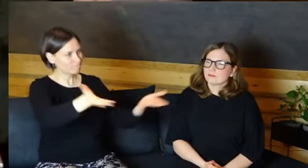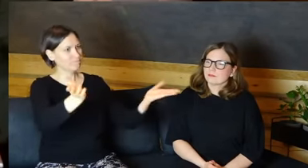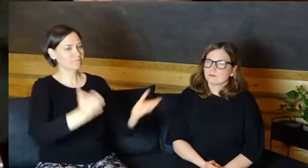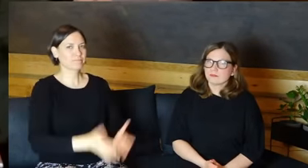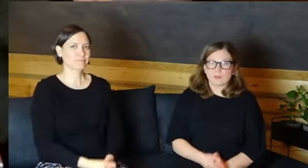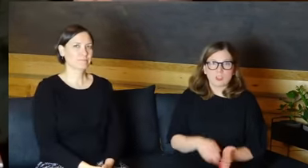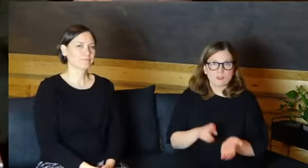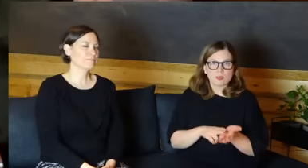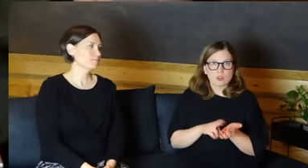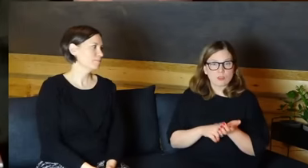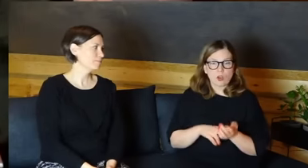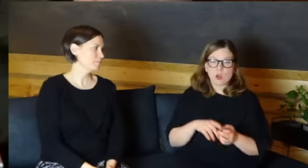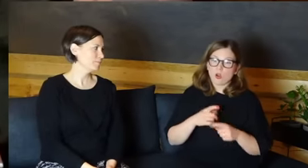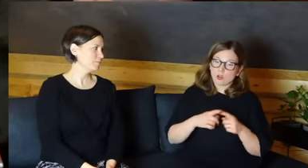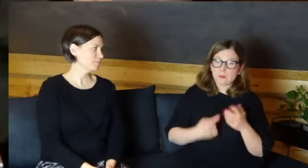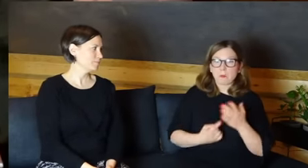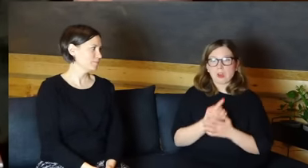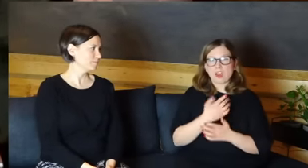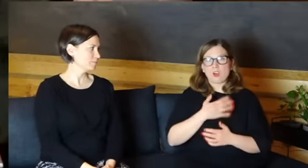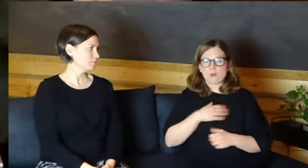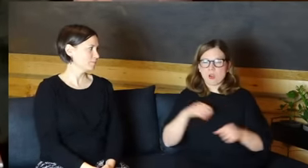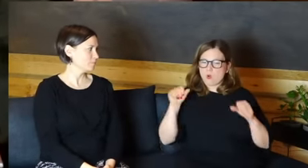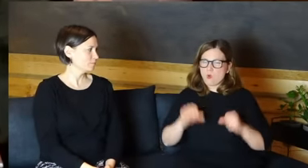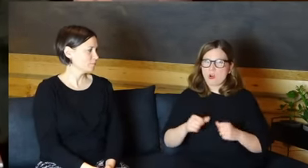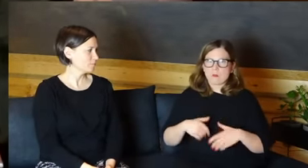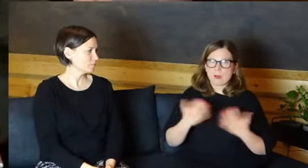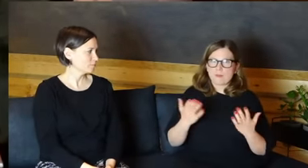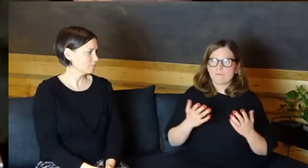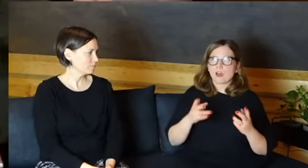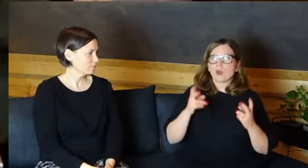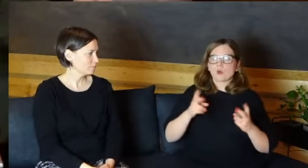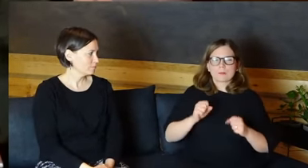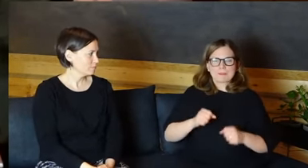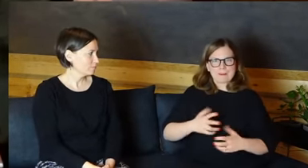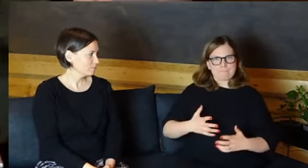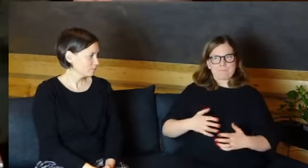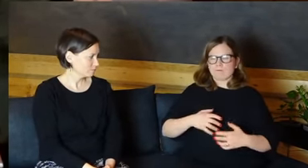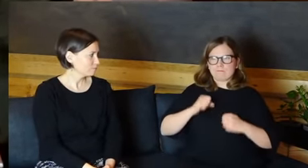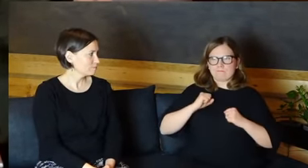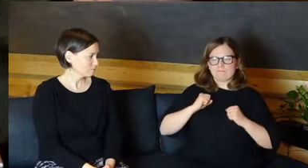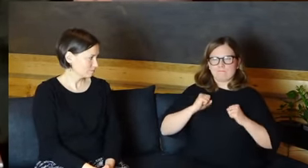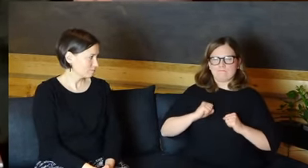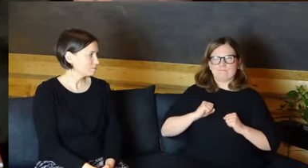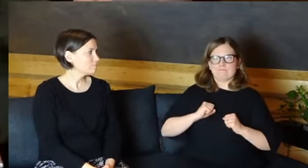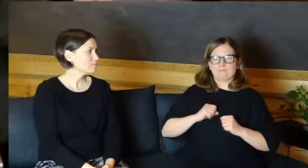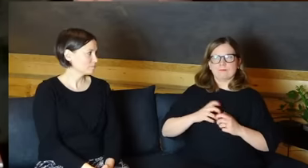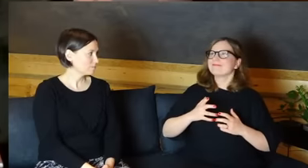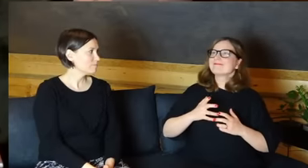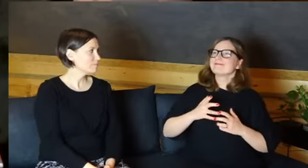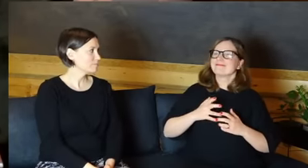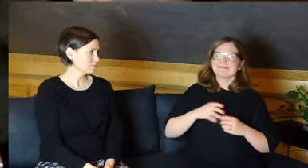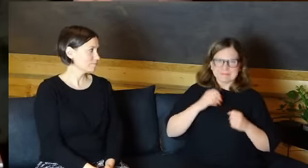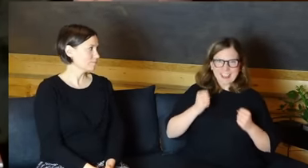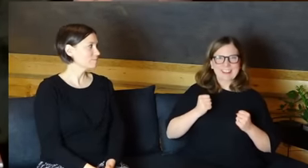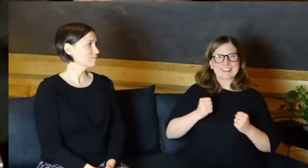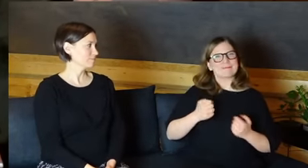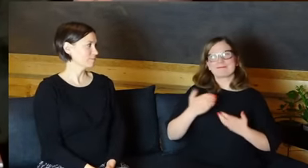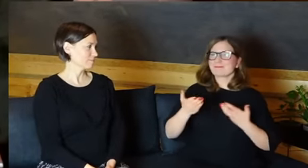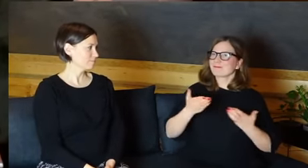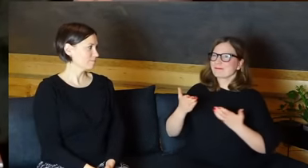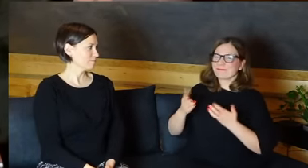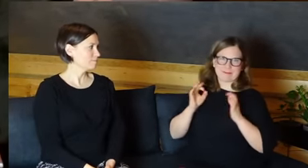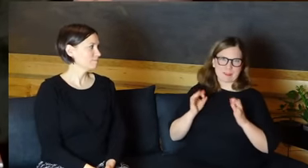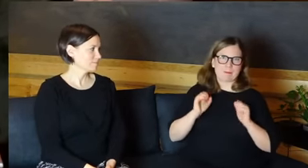kyllä sulla pitää siinä pikkusen tsempata, kun se asiakas tulee. Niin. Olla sitten vähän skarpimpana,